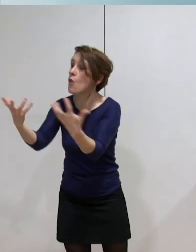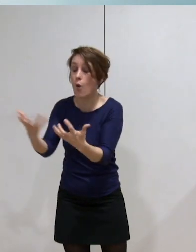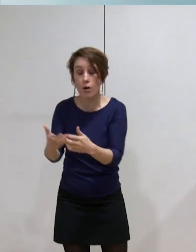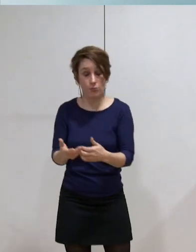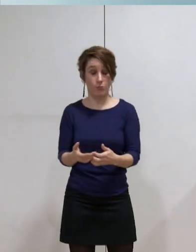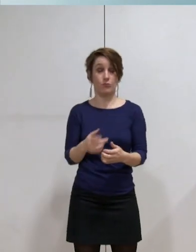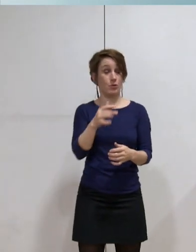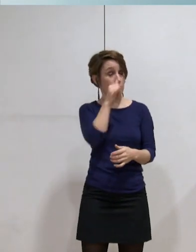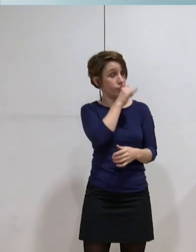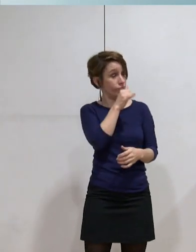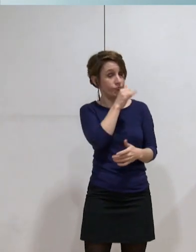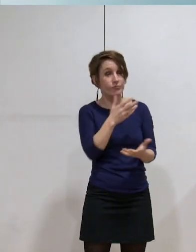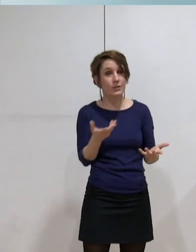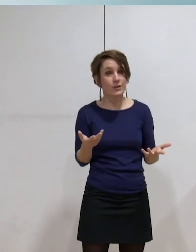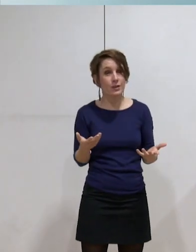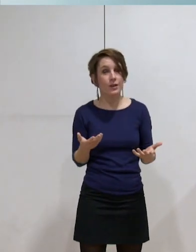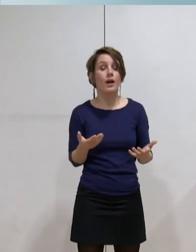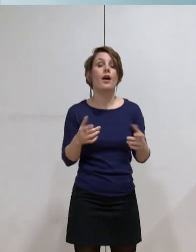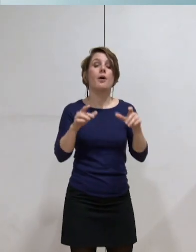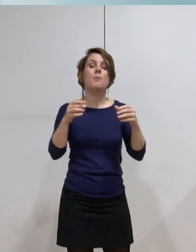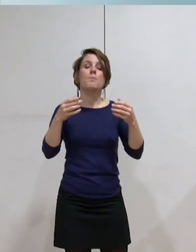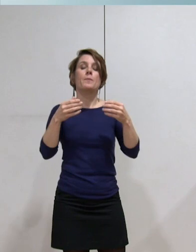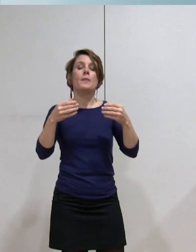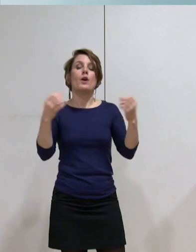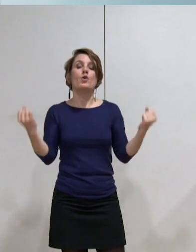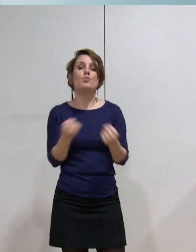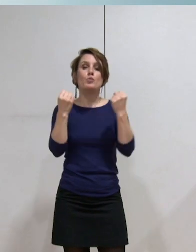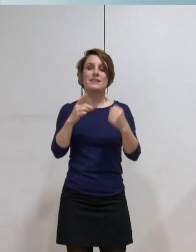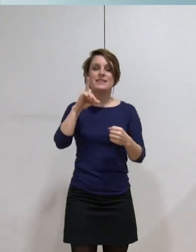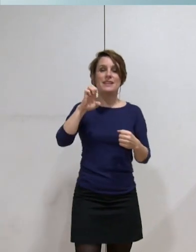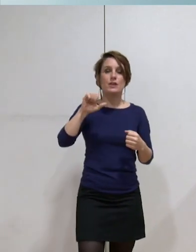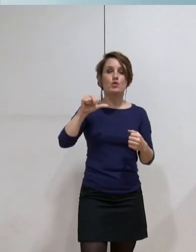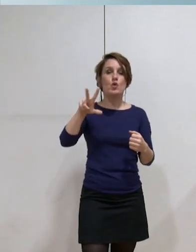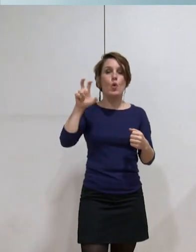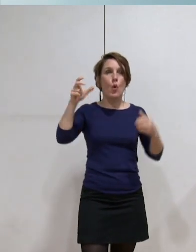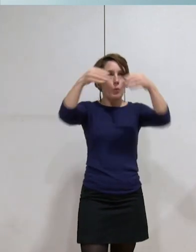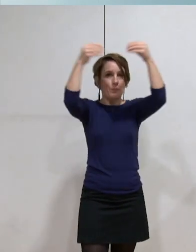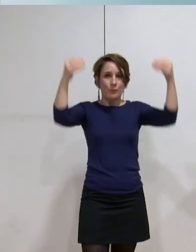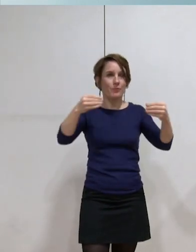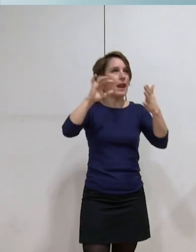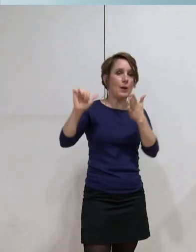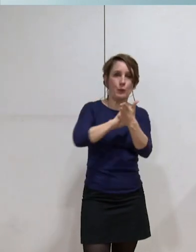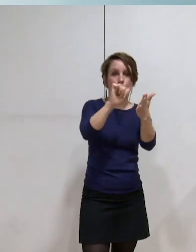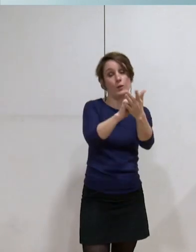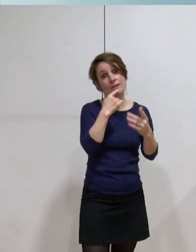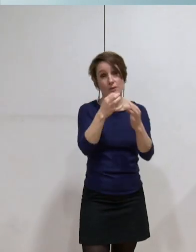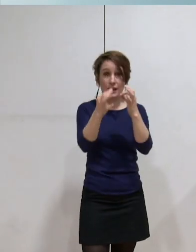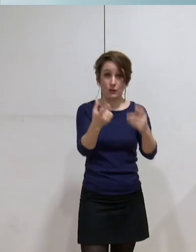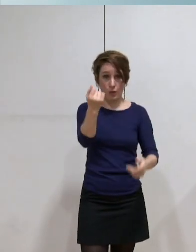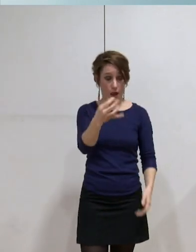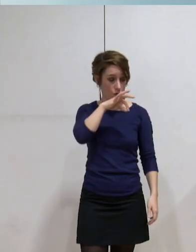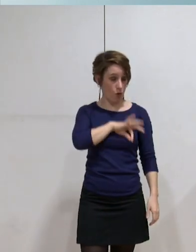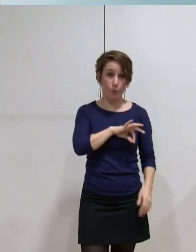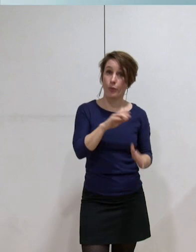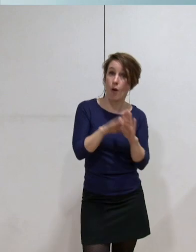de la perte de recette des panneaux publicitaires de C ce débat est tranché vous l'avez dit d'ailleurs Monsieur le Maire vous l'assumez